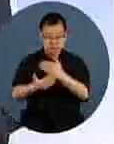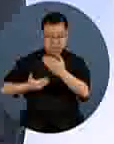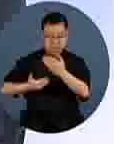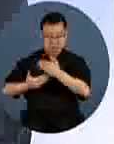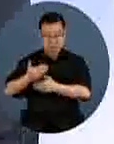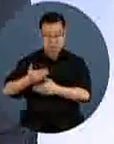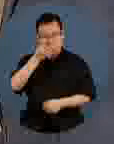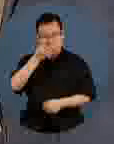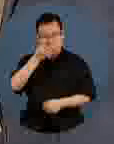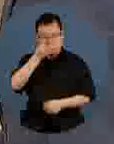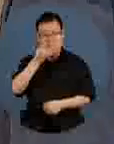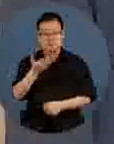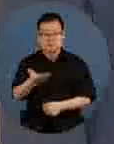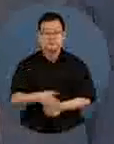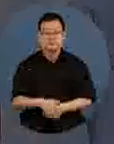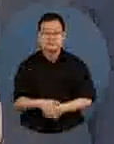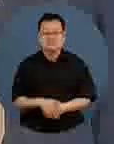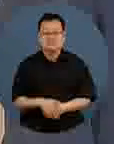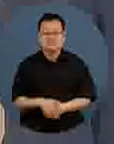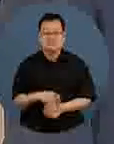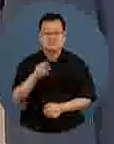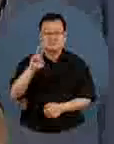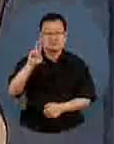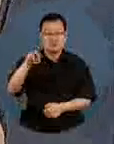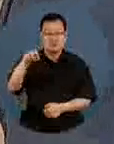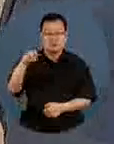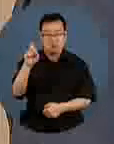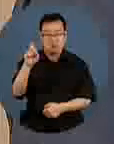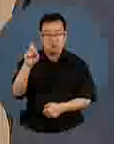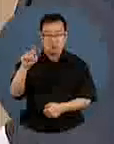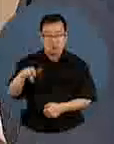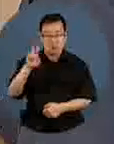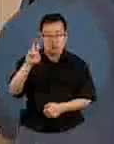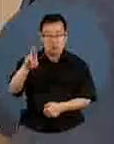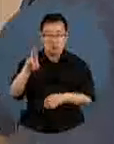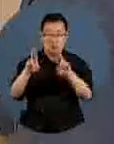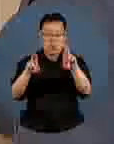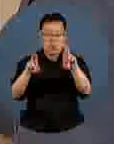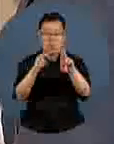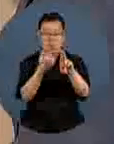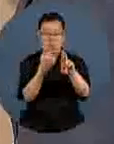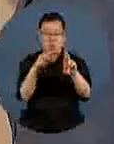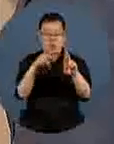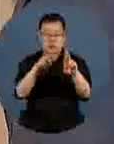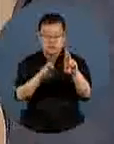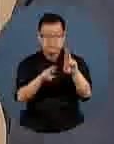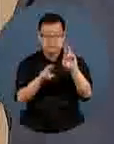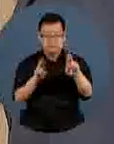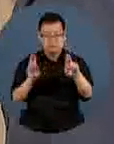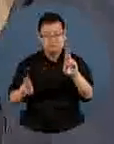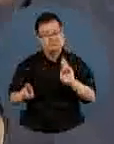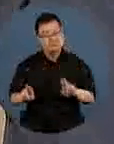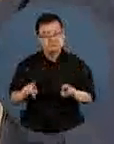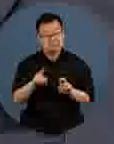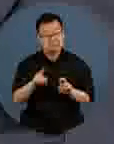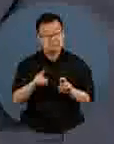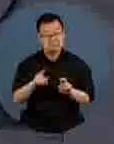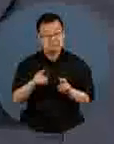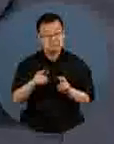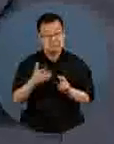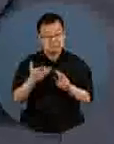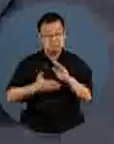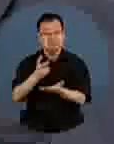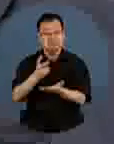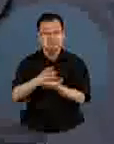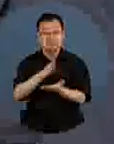보시겠습니다. 여기 소목을 차지하고 화점을 차지해서 네. 여기까지는 뭐 정석이니까 논할 수 네.